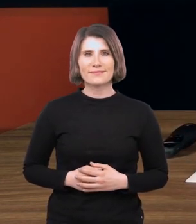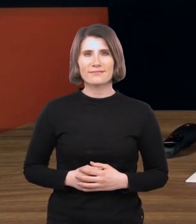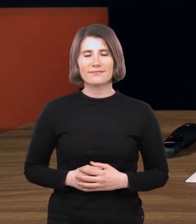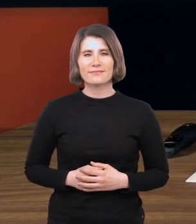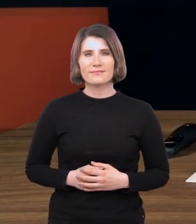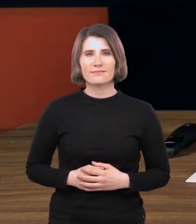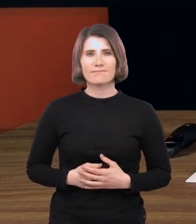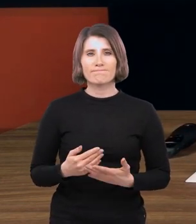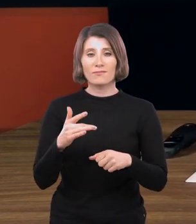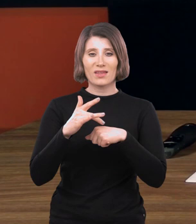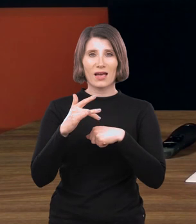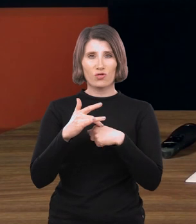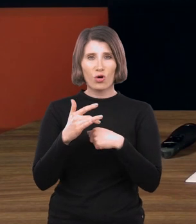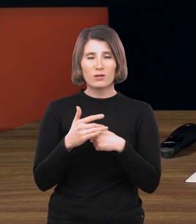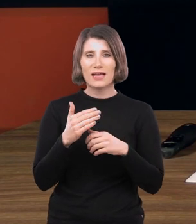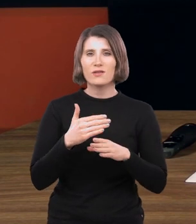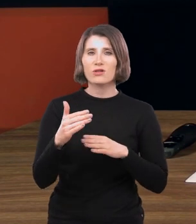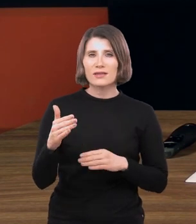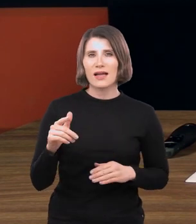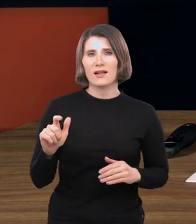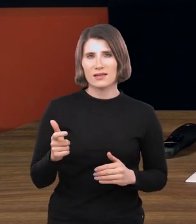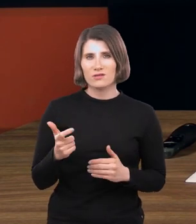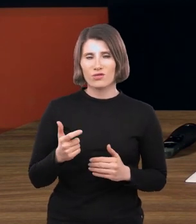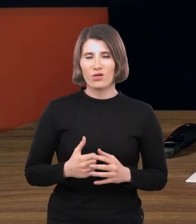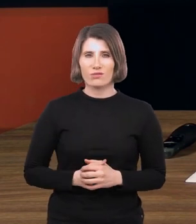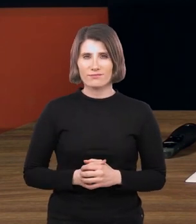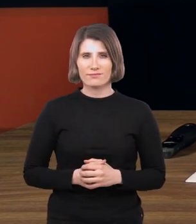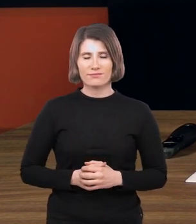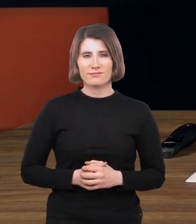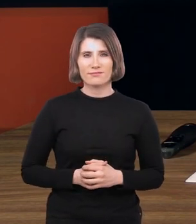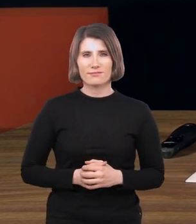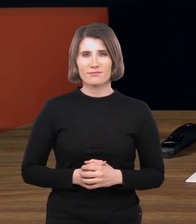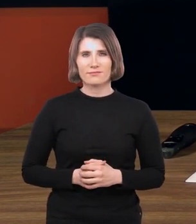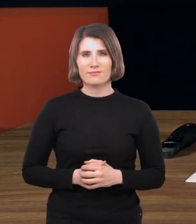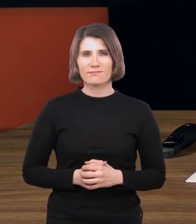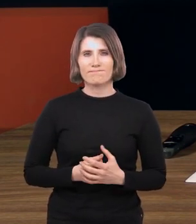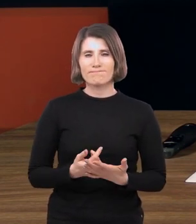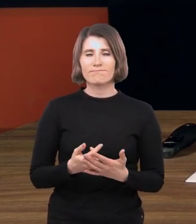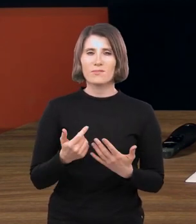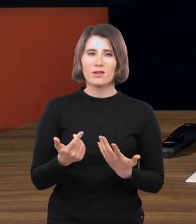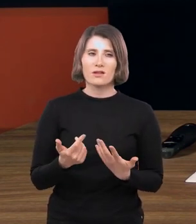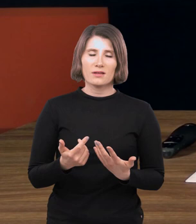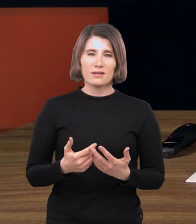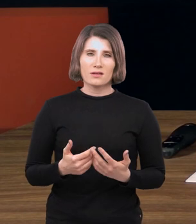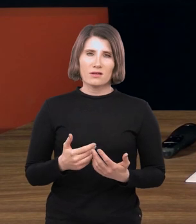Diagnoza i co dalej, tak? Co daje nam diagnoza? Co daje nam